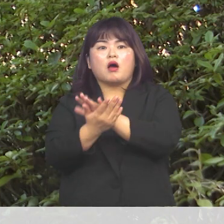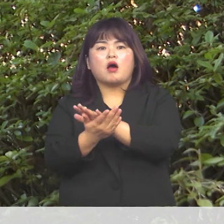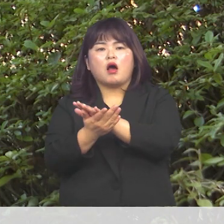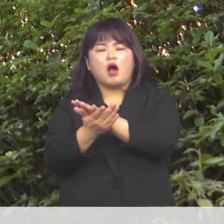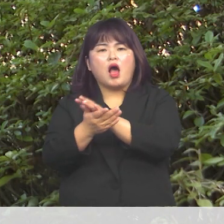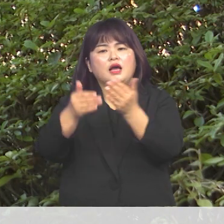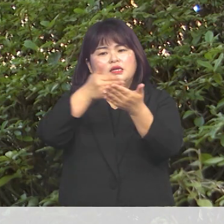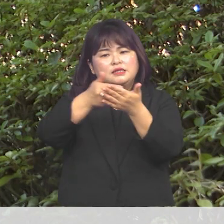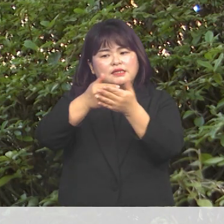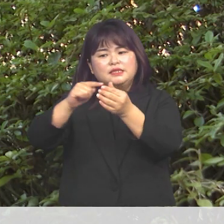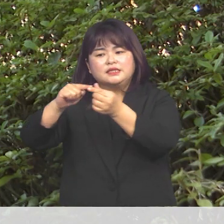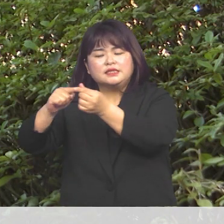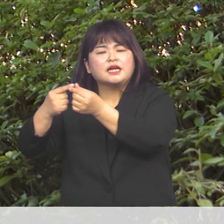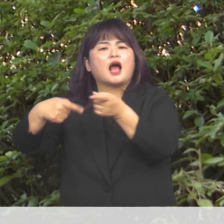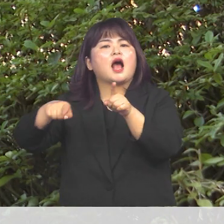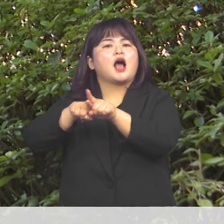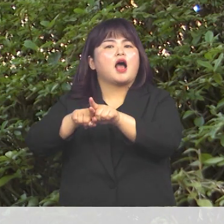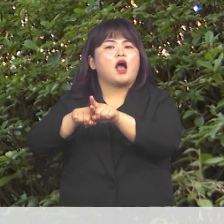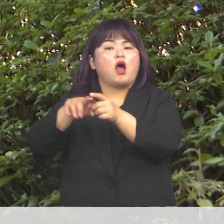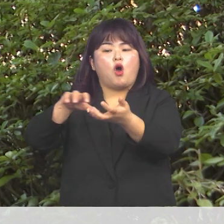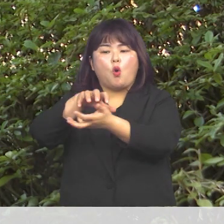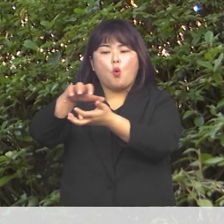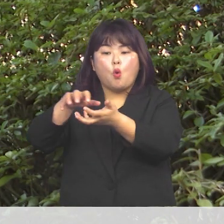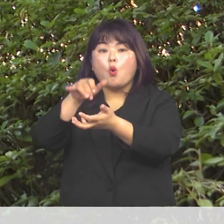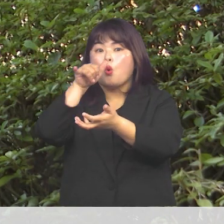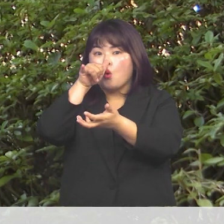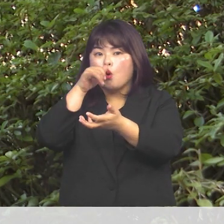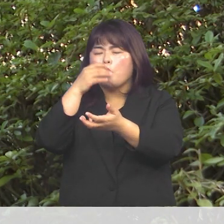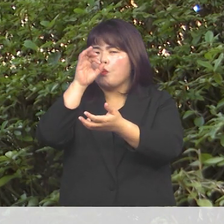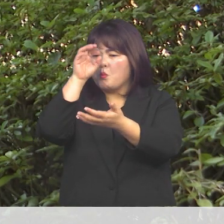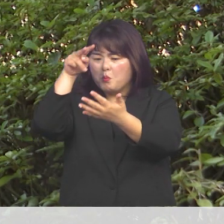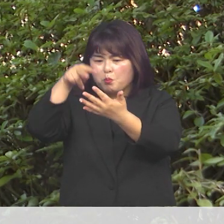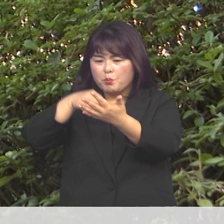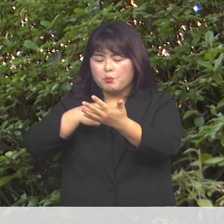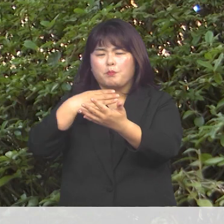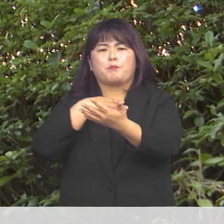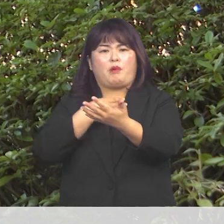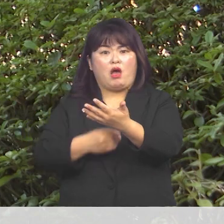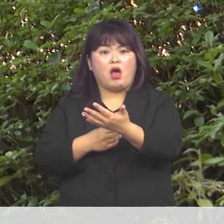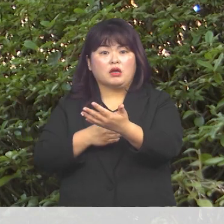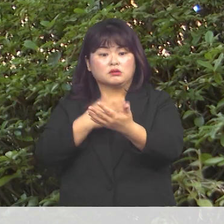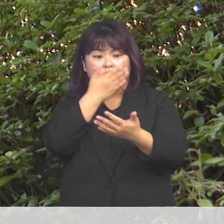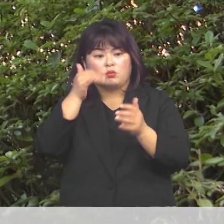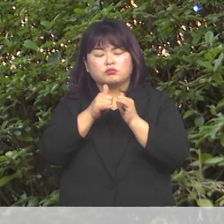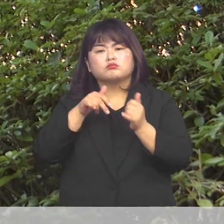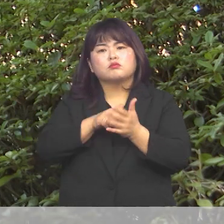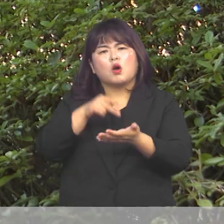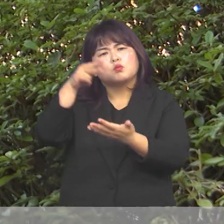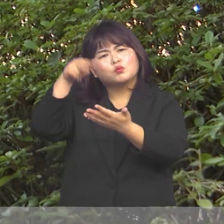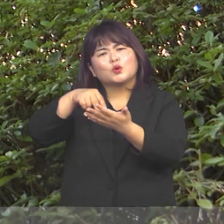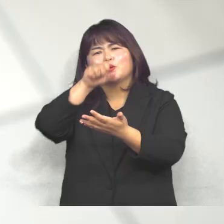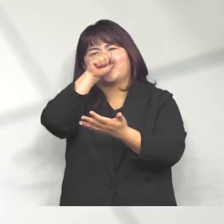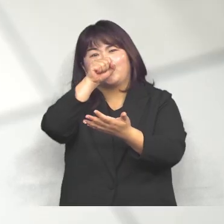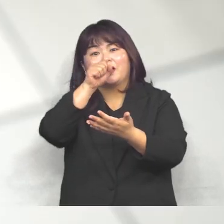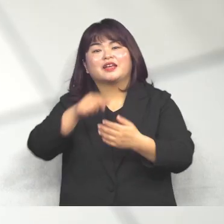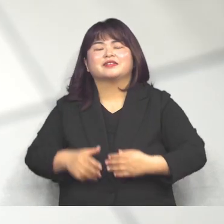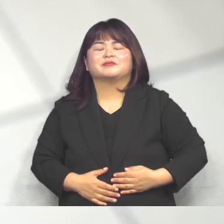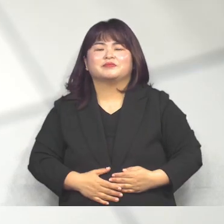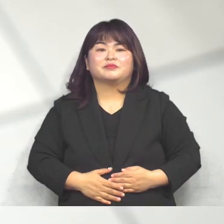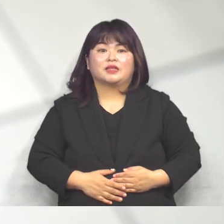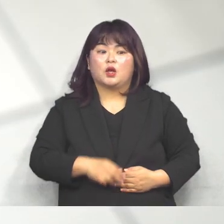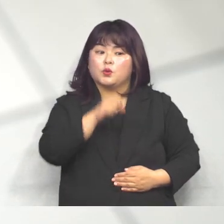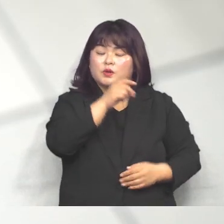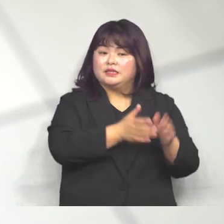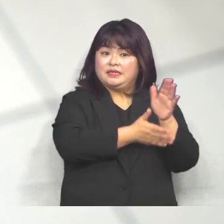소식지에는 커버 스토리로 되어 있어서 글과 그림이 보기 편하게 되어 있어 젊은 사람들도 읽기 좋은 것 같아요.